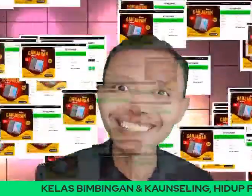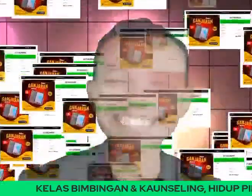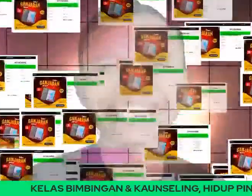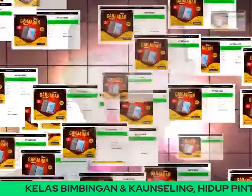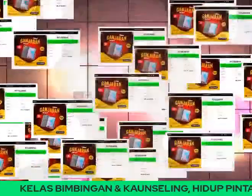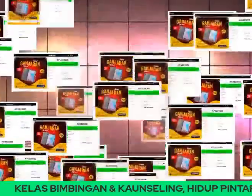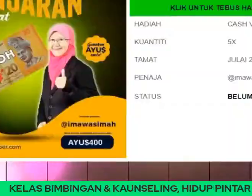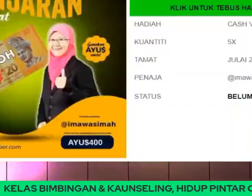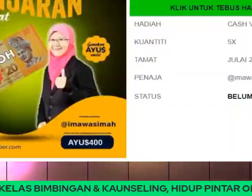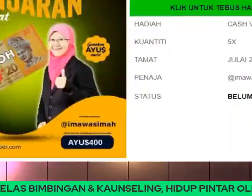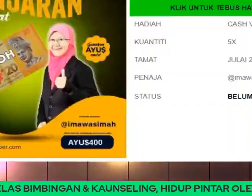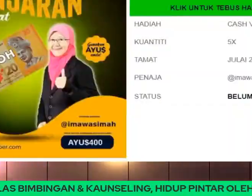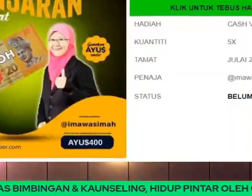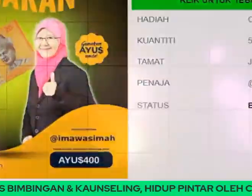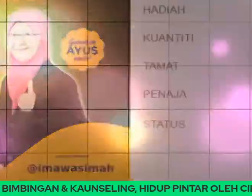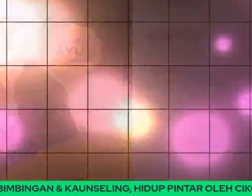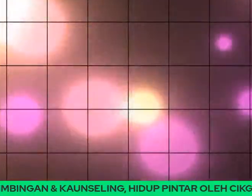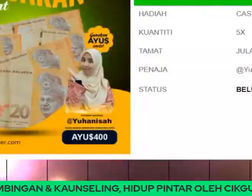Anda